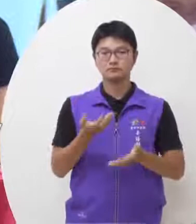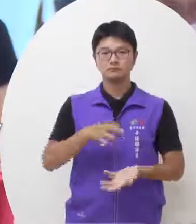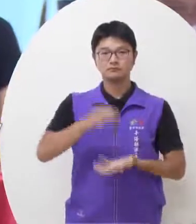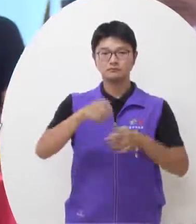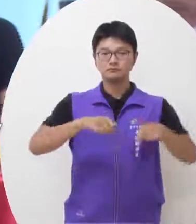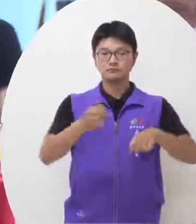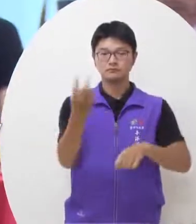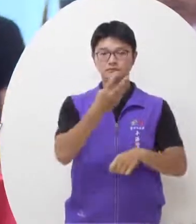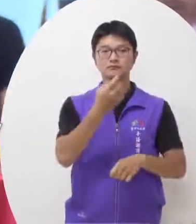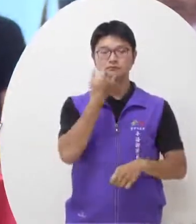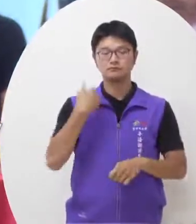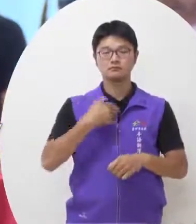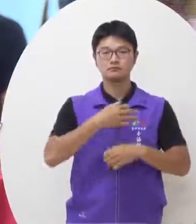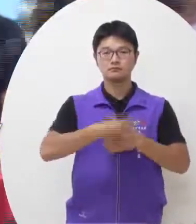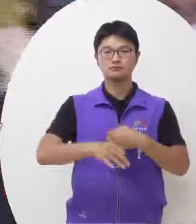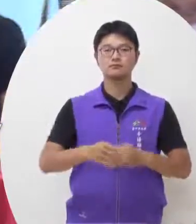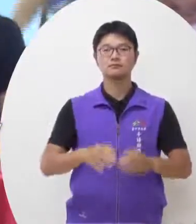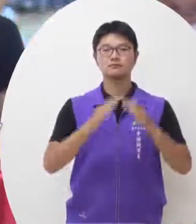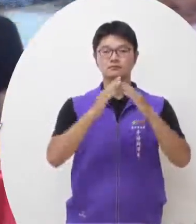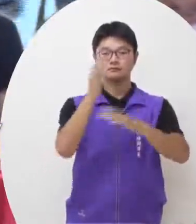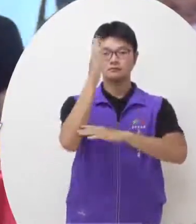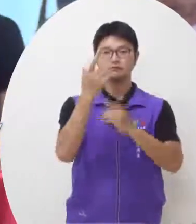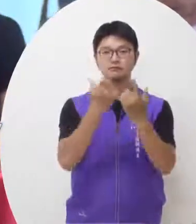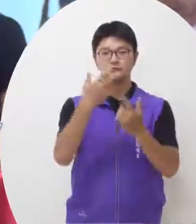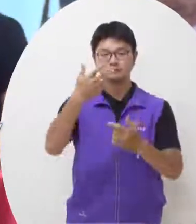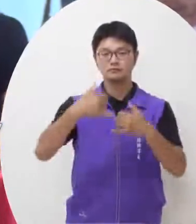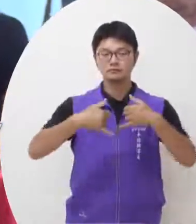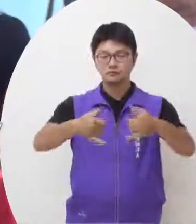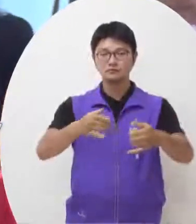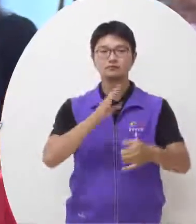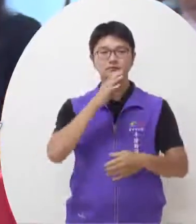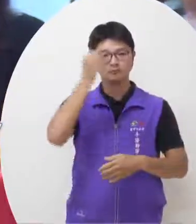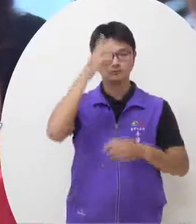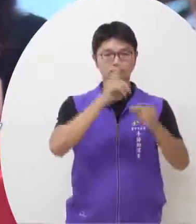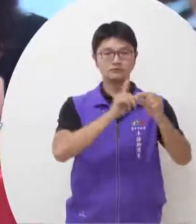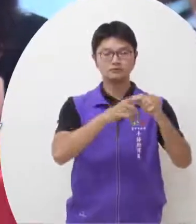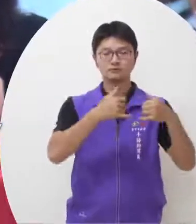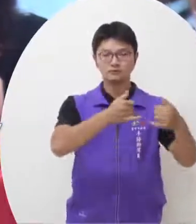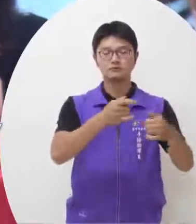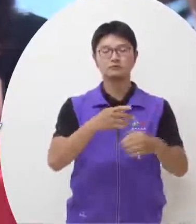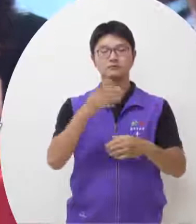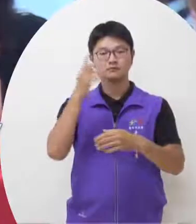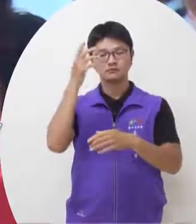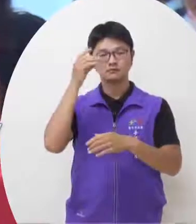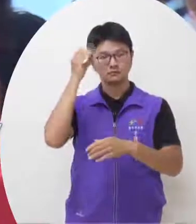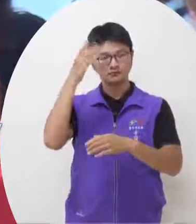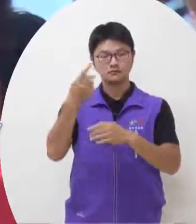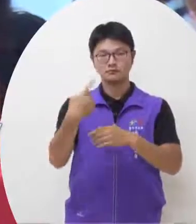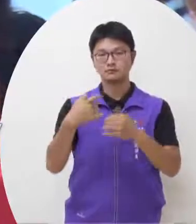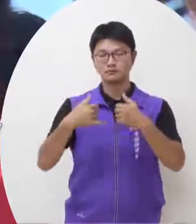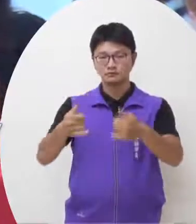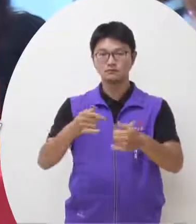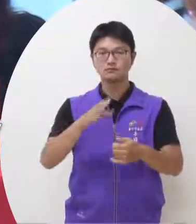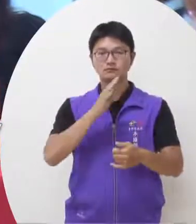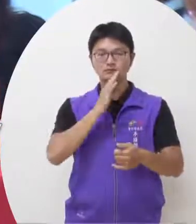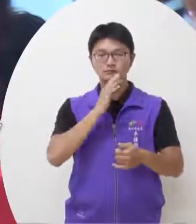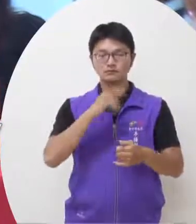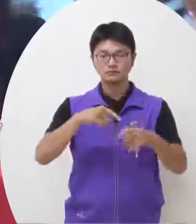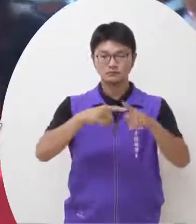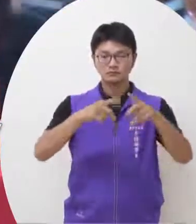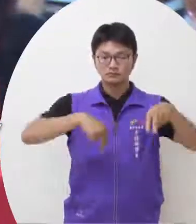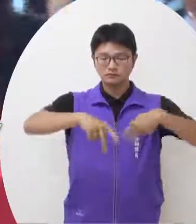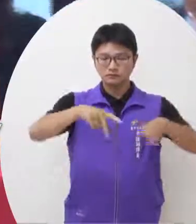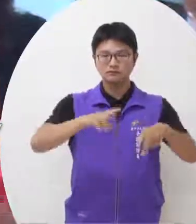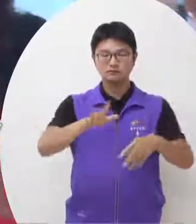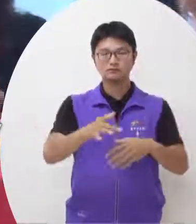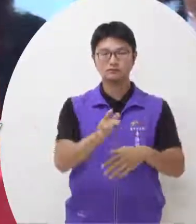能漏掉，市政北七路由惠中路至惠宅路之间，中央分道有行人通行，产生十一个缺